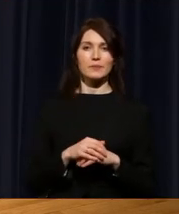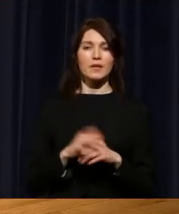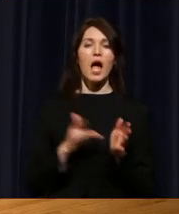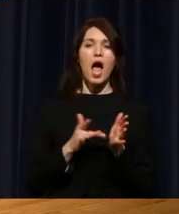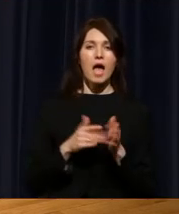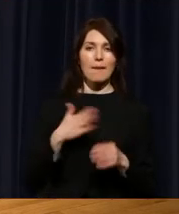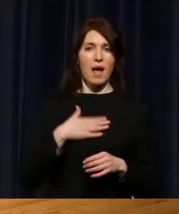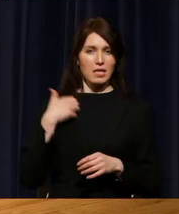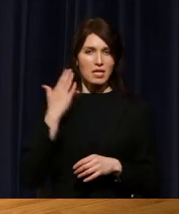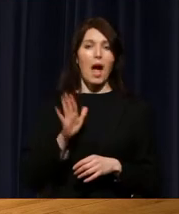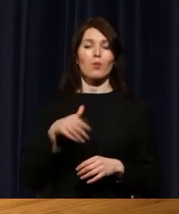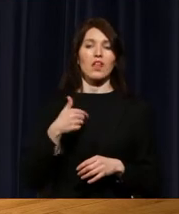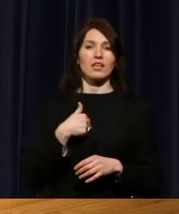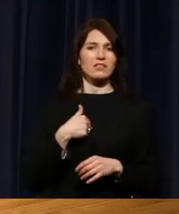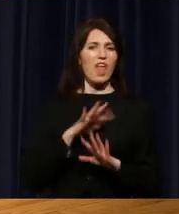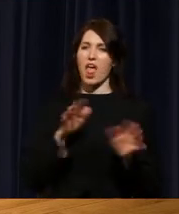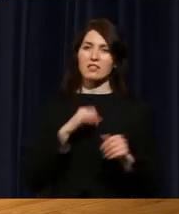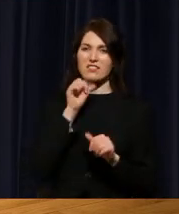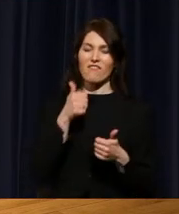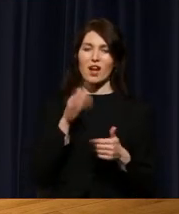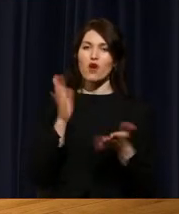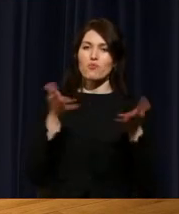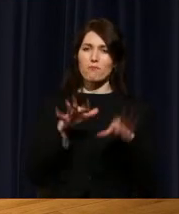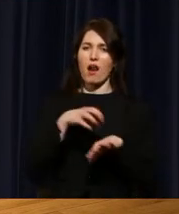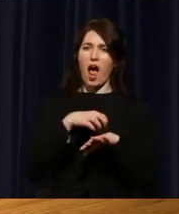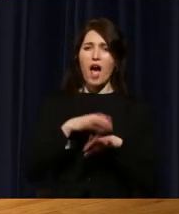kādam man būtu jābūt, lai es varētu, es nevarēšu kļūst par ārstu vairs, bet...